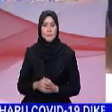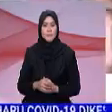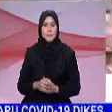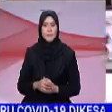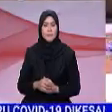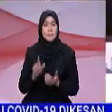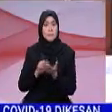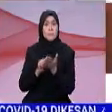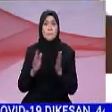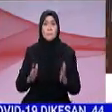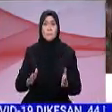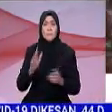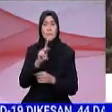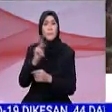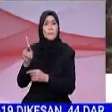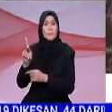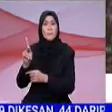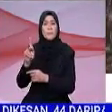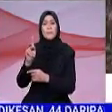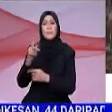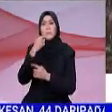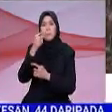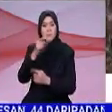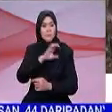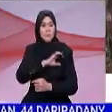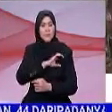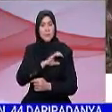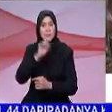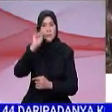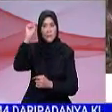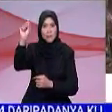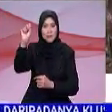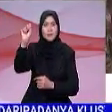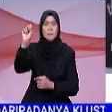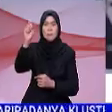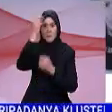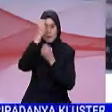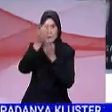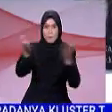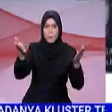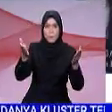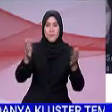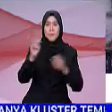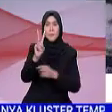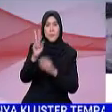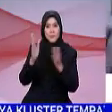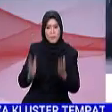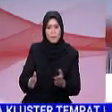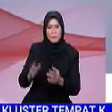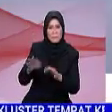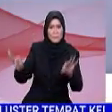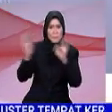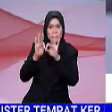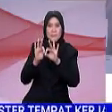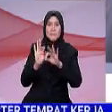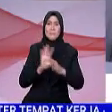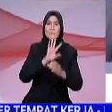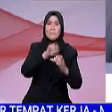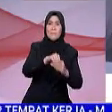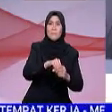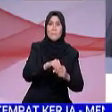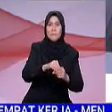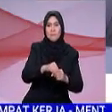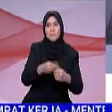Dalam sidang media di Kota Kinabalu, Pesuruh Jaya Polis Sabah, Datuk Hazani Ghazali memaklumkan 2 orang yang dikehendaki dipercayai pernah terlibat